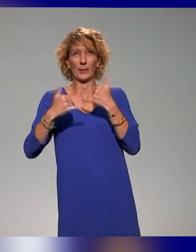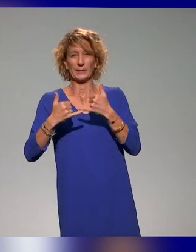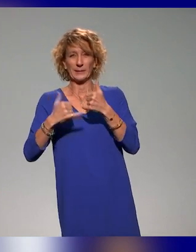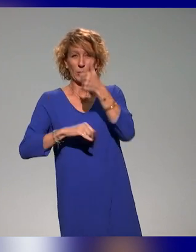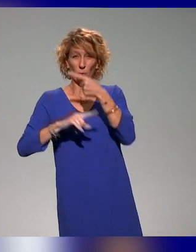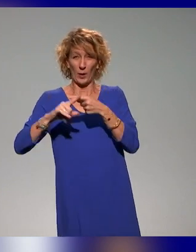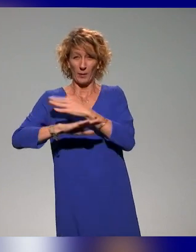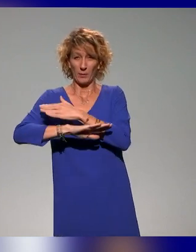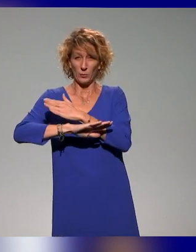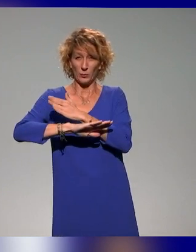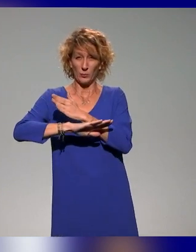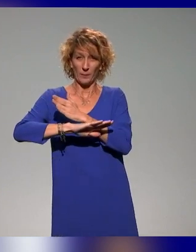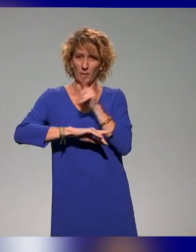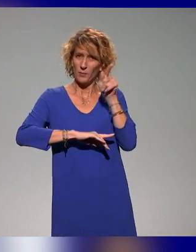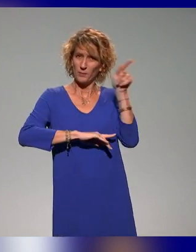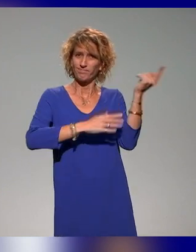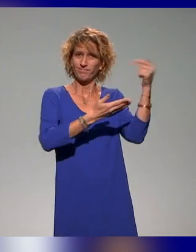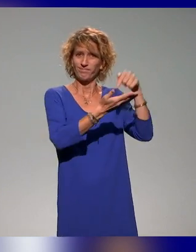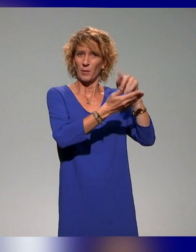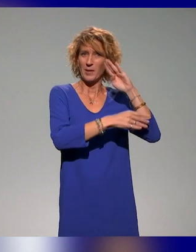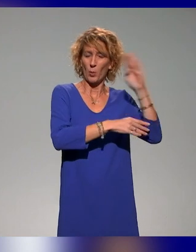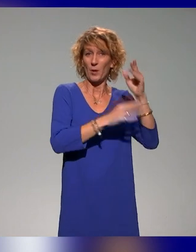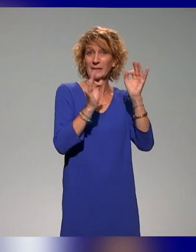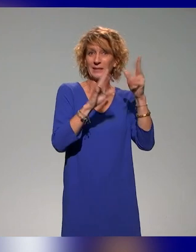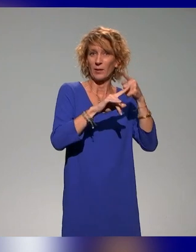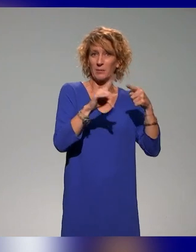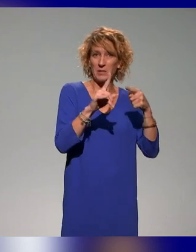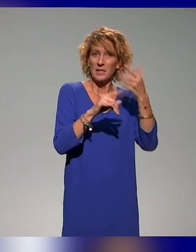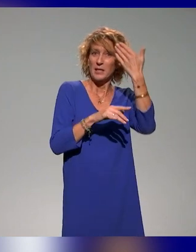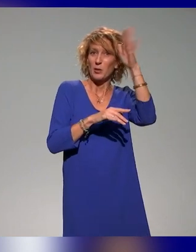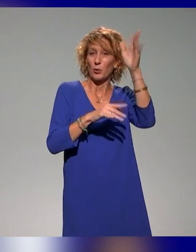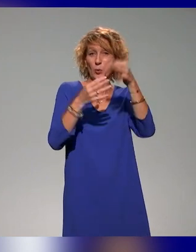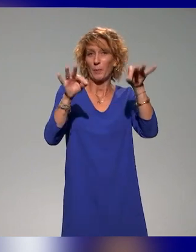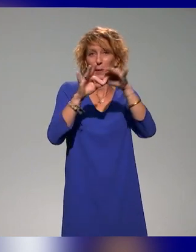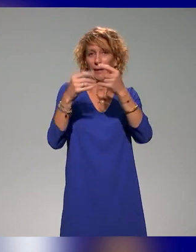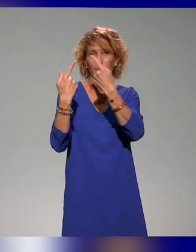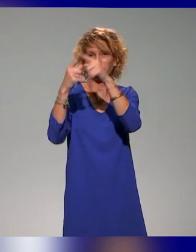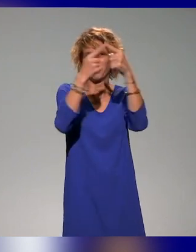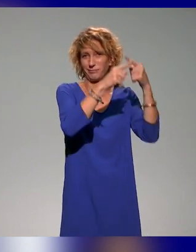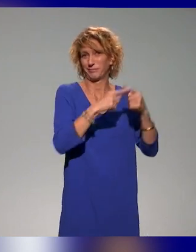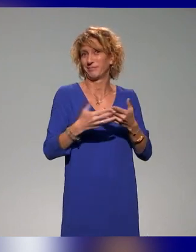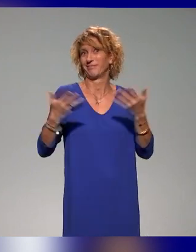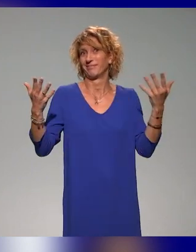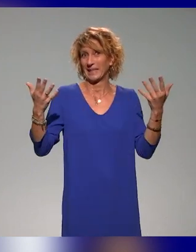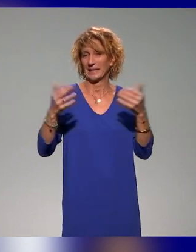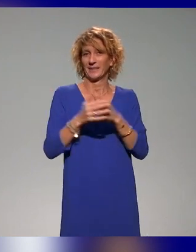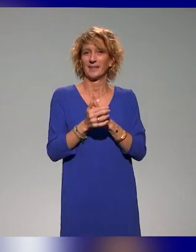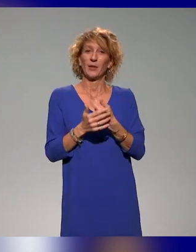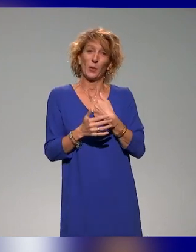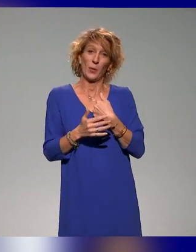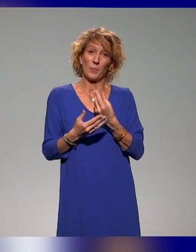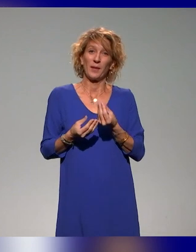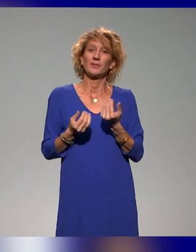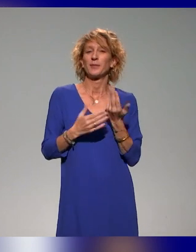déjà bien passé. Pour vous, en métropole, il est 10h30 et ailleurs, il est certainement d'autres heures. Donc, je vais vous donner